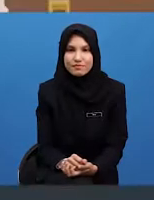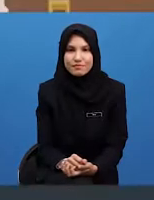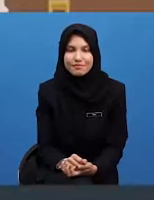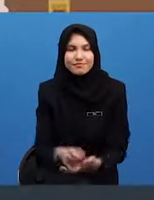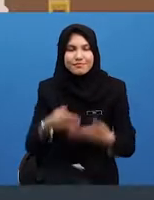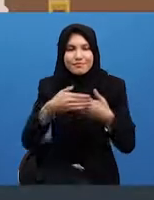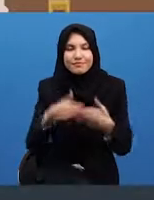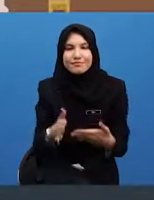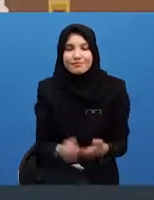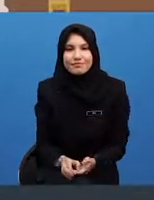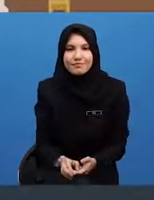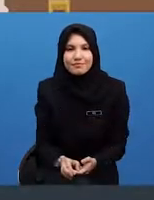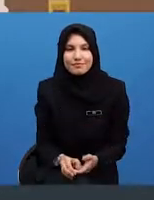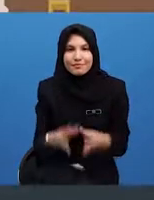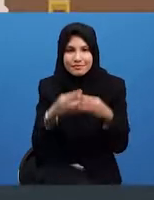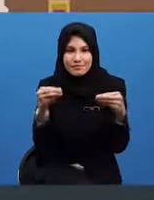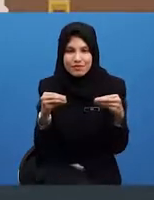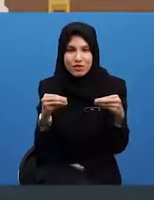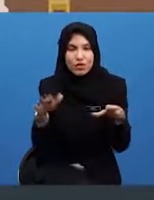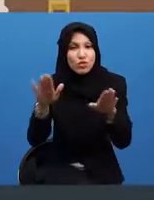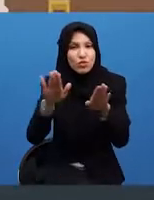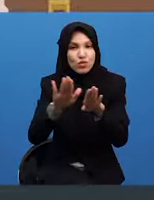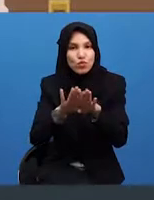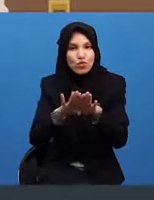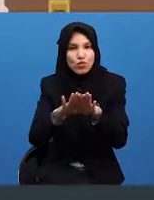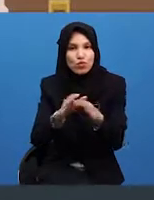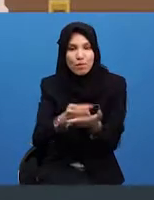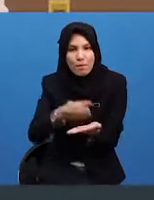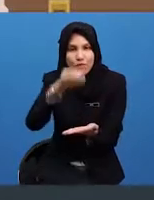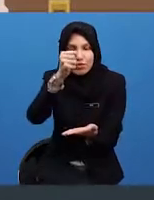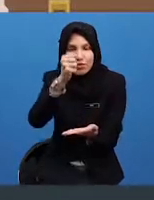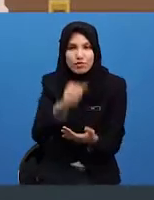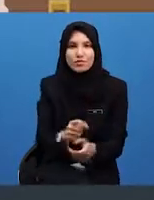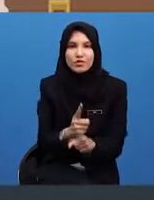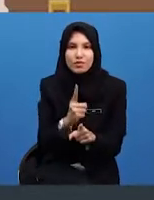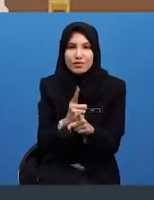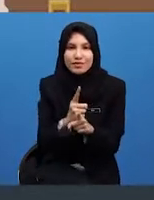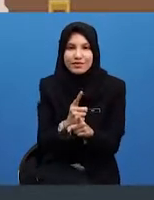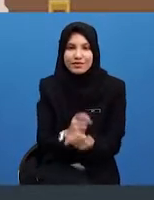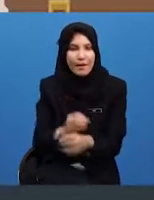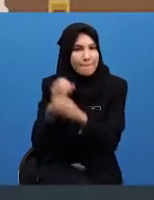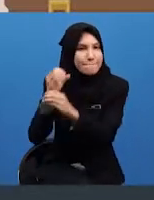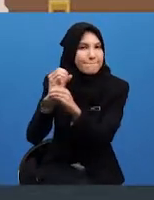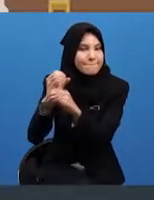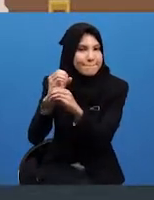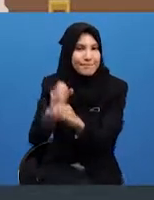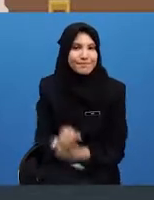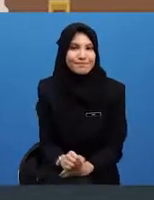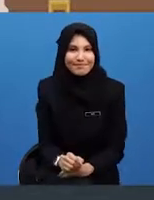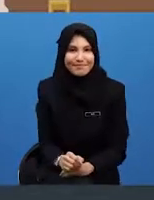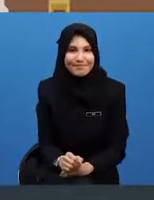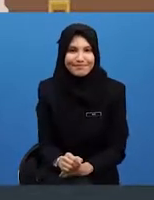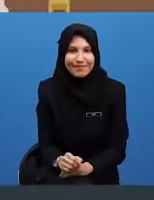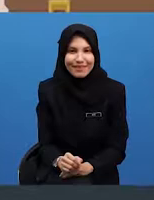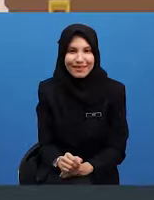Setelah habis, cikgu akan tutupkan botol dengan ketat dan goncangkan.